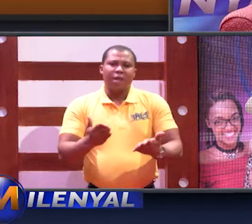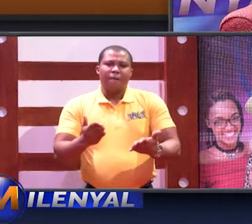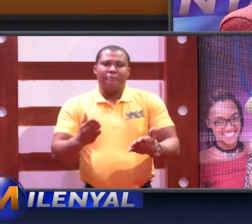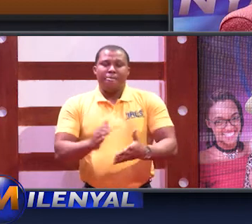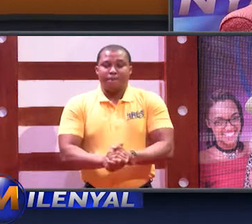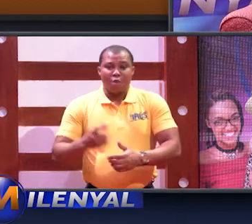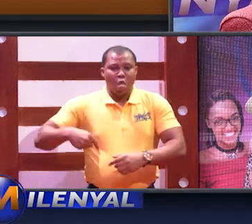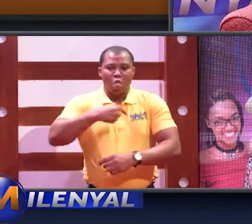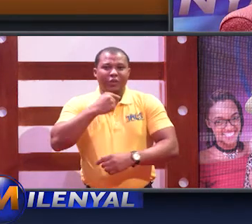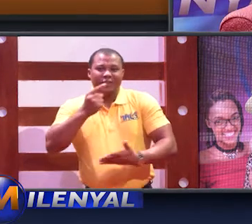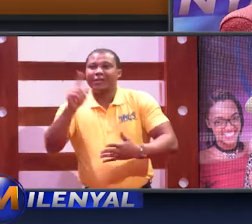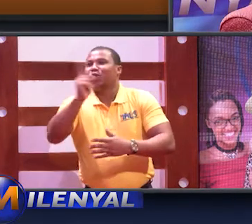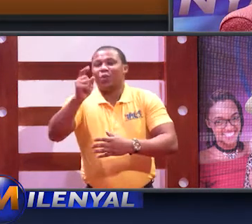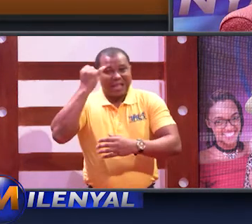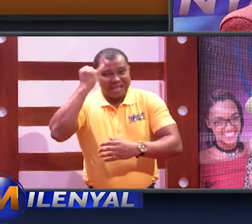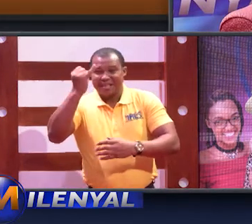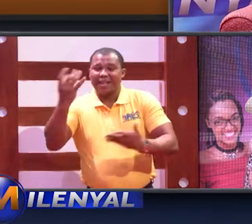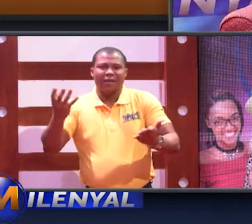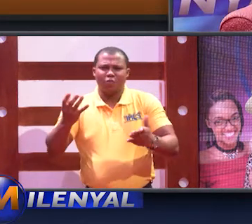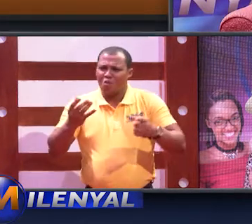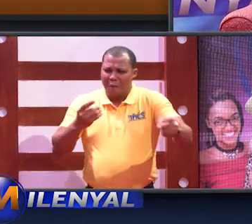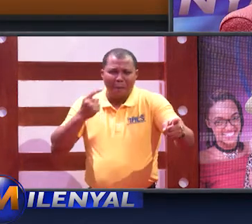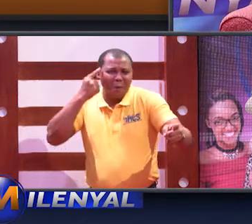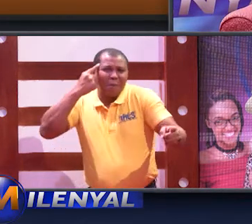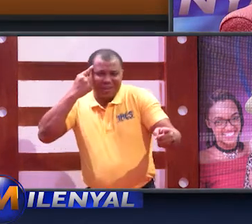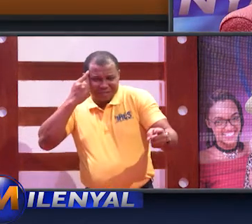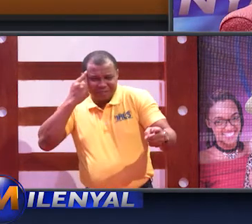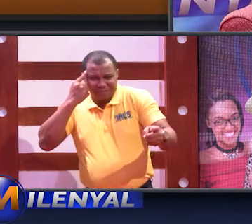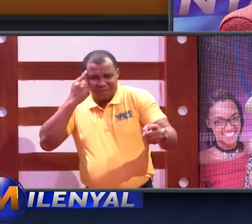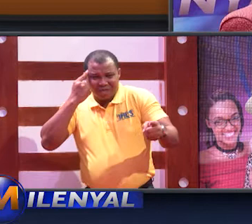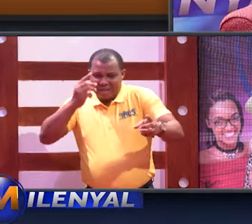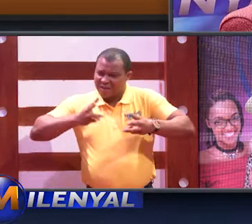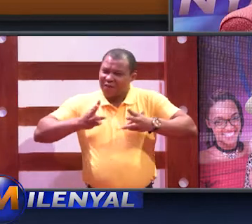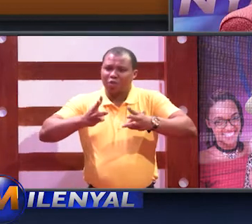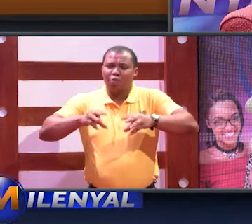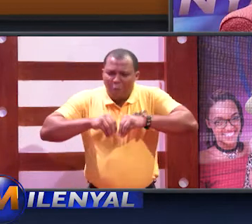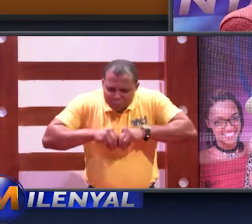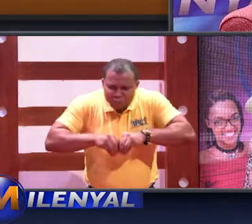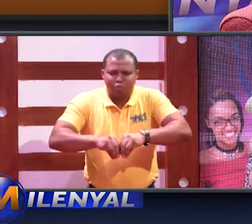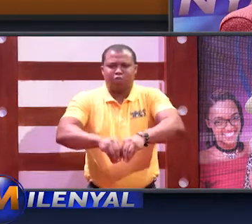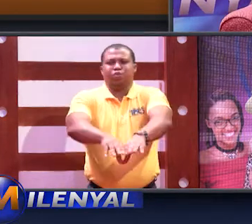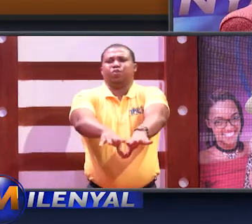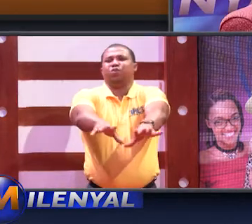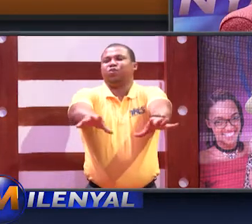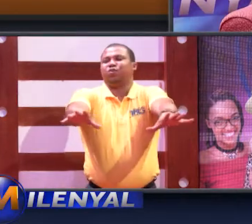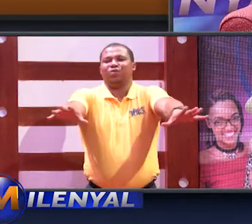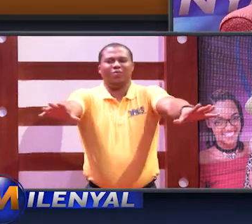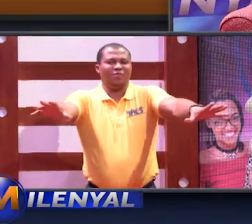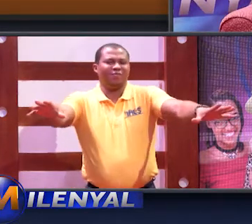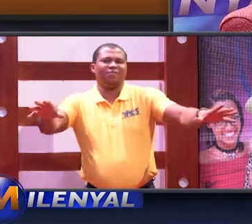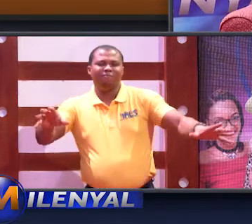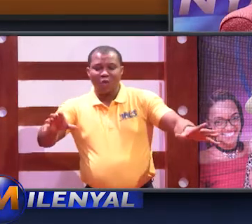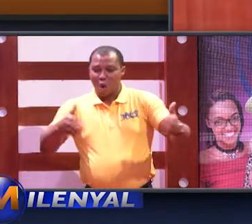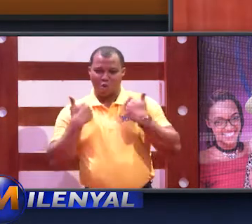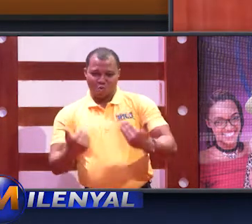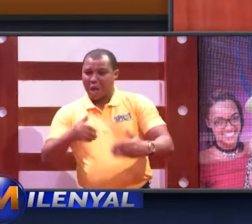des bails comme ça, mais est-ce que vous pensez que il y a moyen pour nous étendre parce que là pour le moment nous